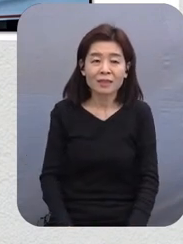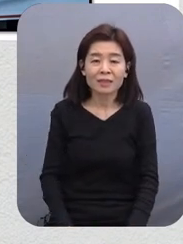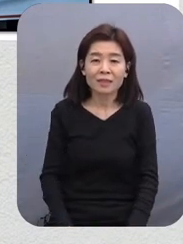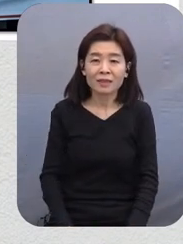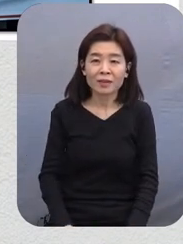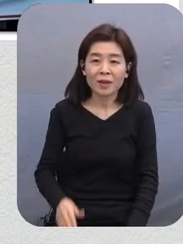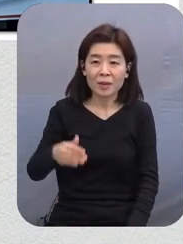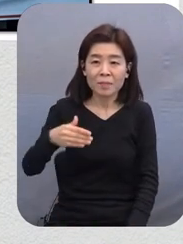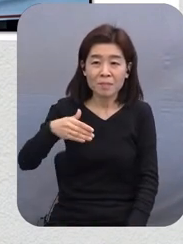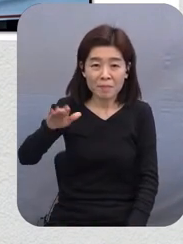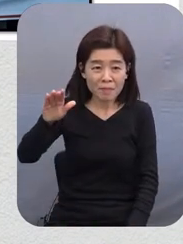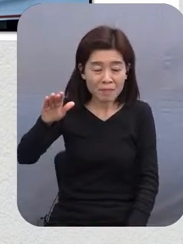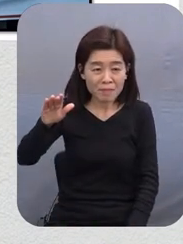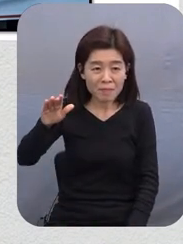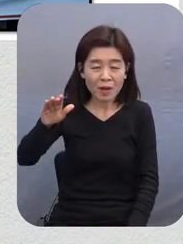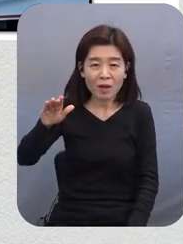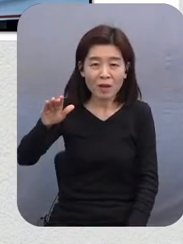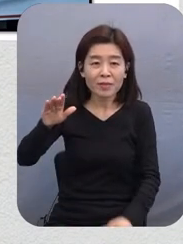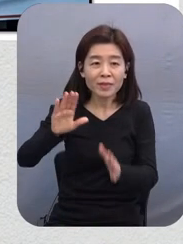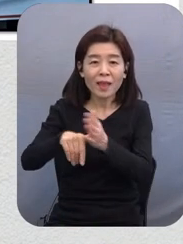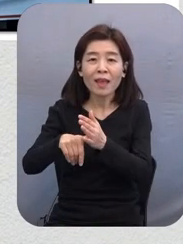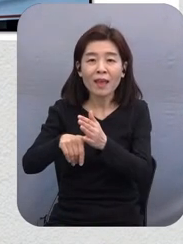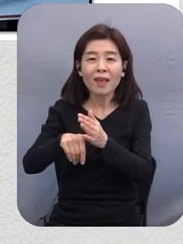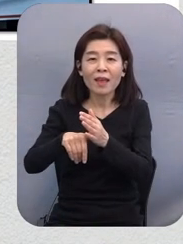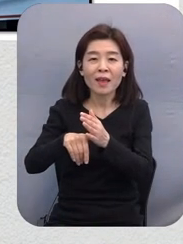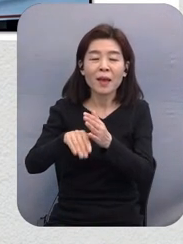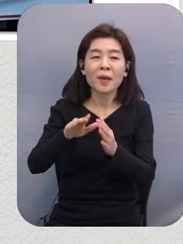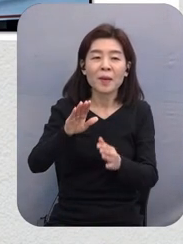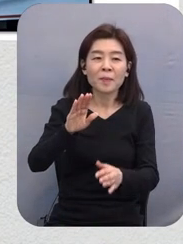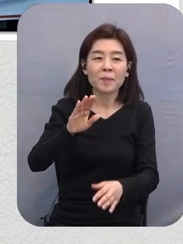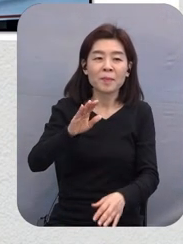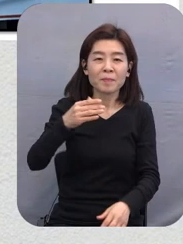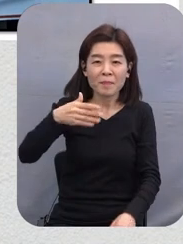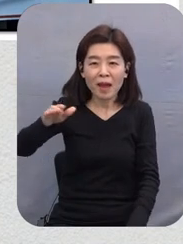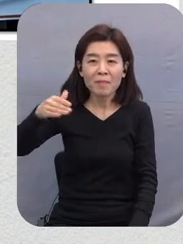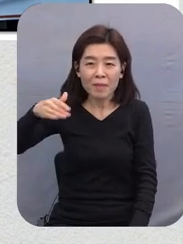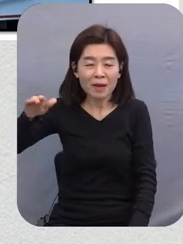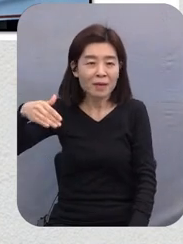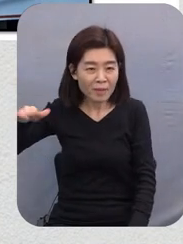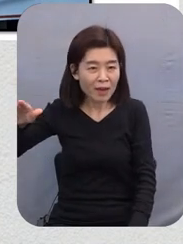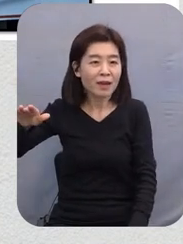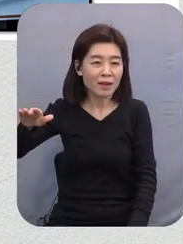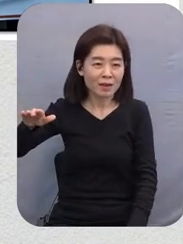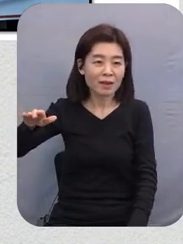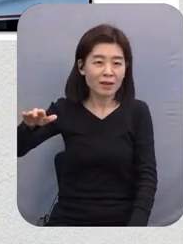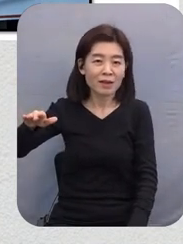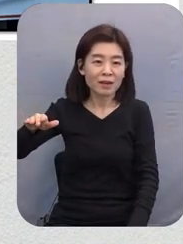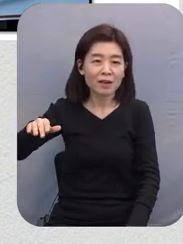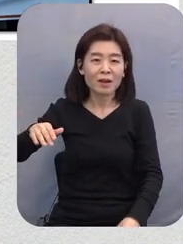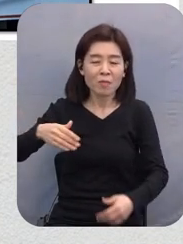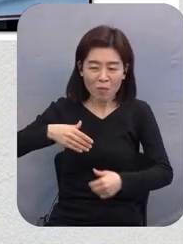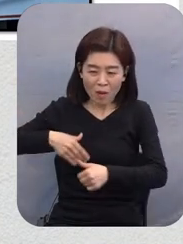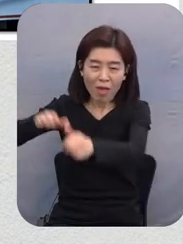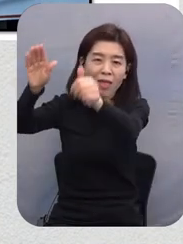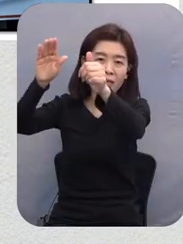대신에 바이바이 미스 아메리칸 파이 이게 그 뜻이에요.